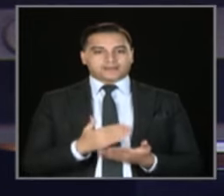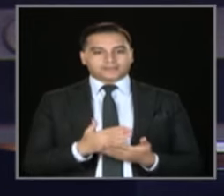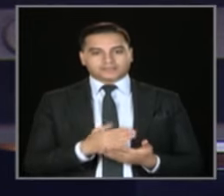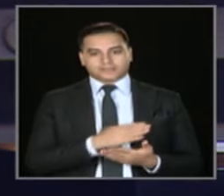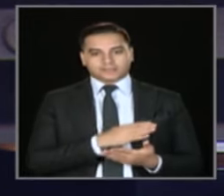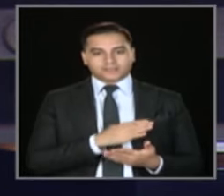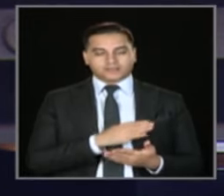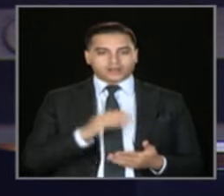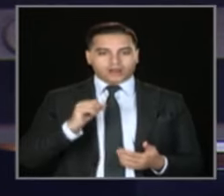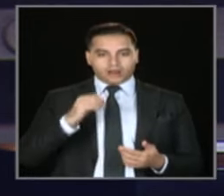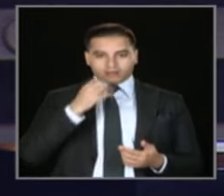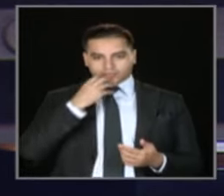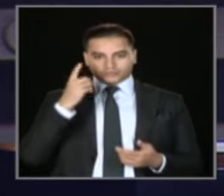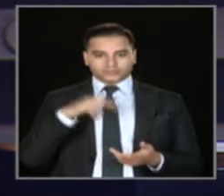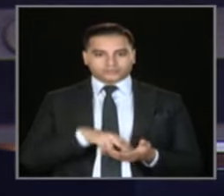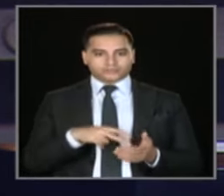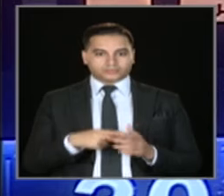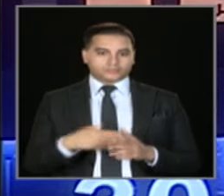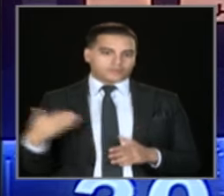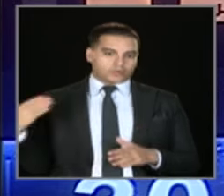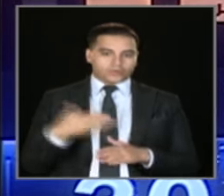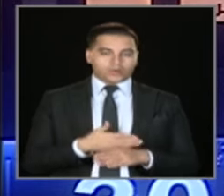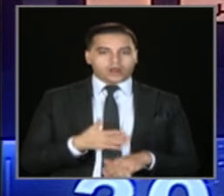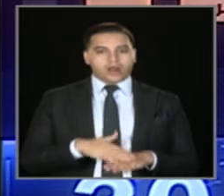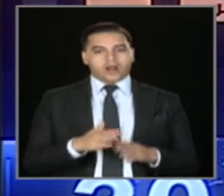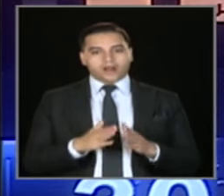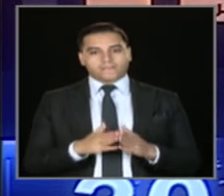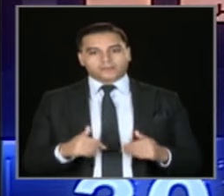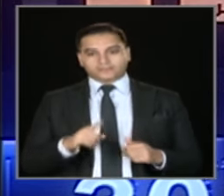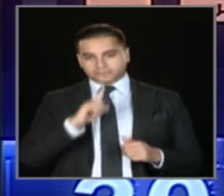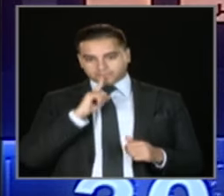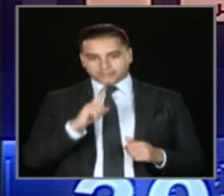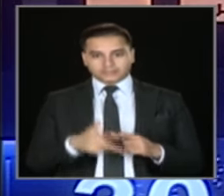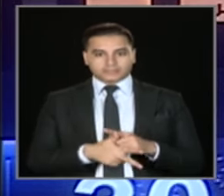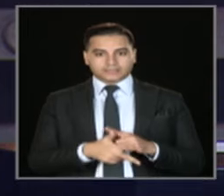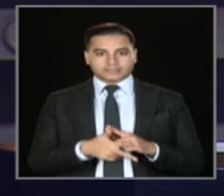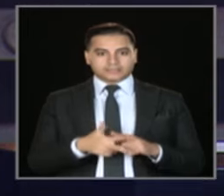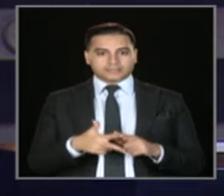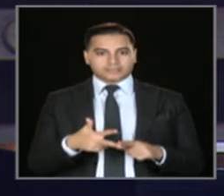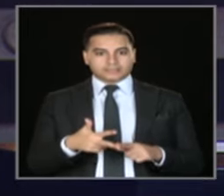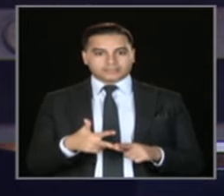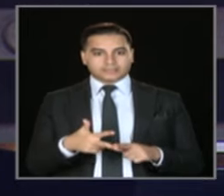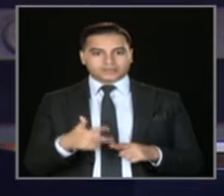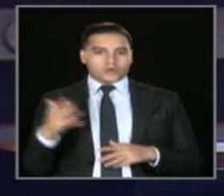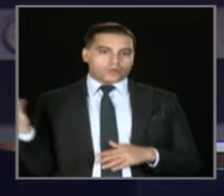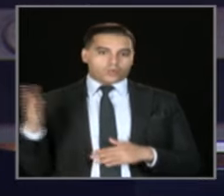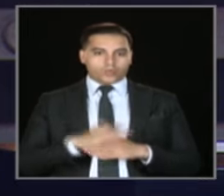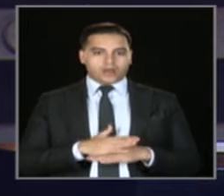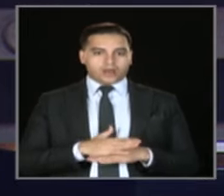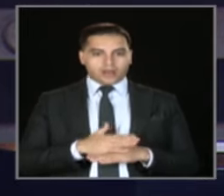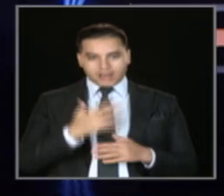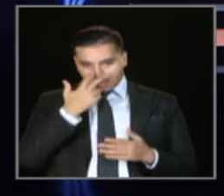القوات الإسرائيلية للهجوم على مصر. طبعا القوات الثلاثة دول اتهزموا في